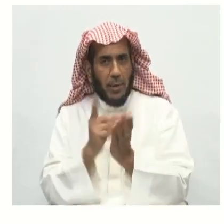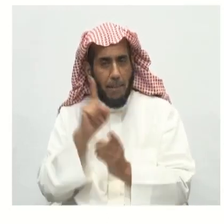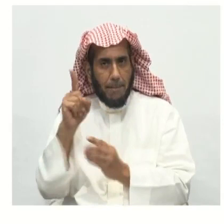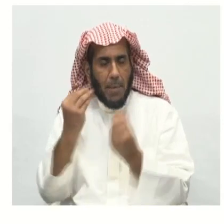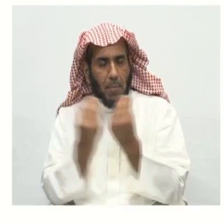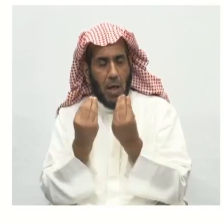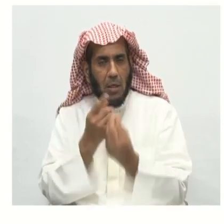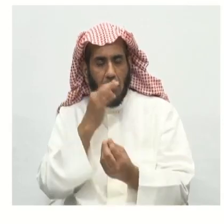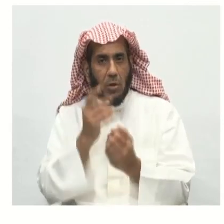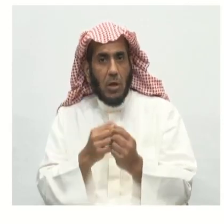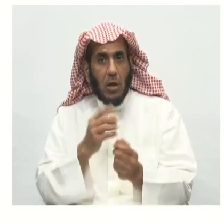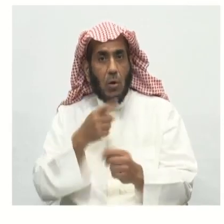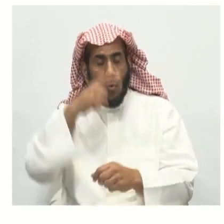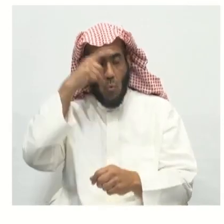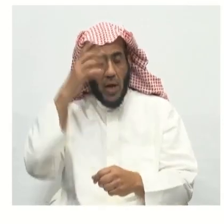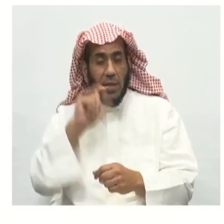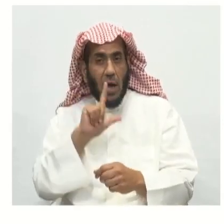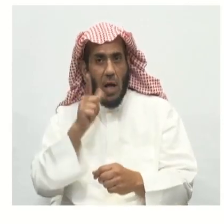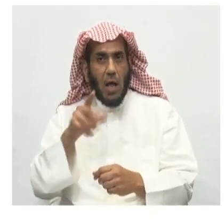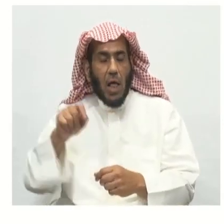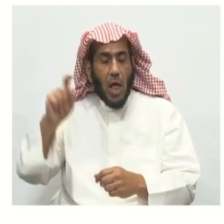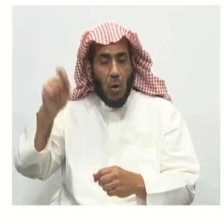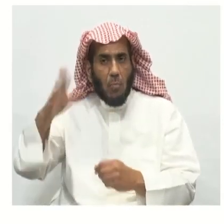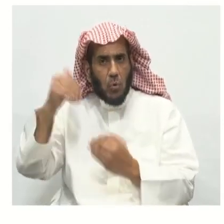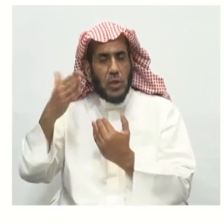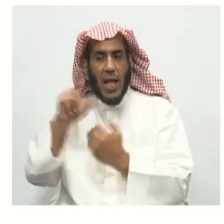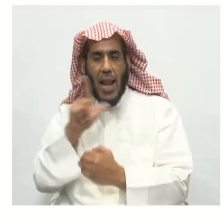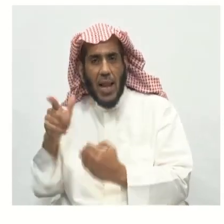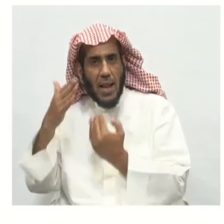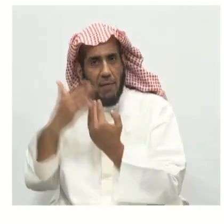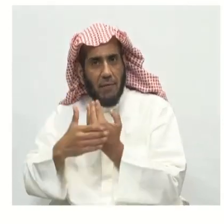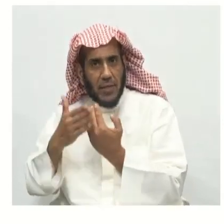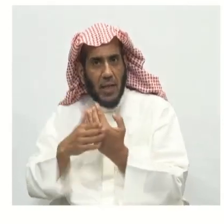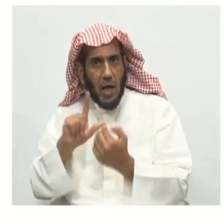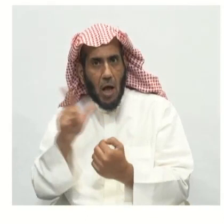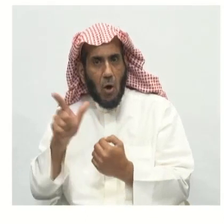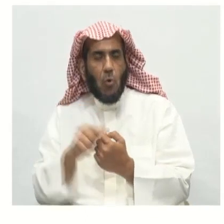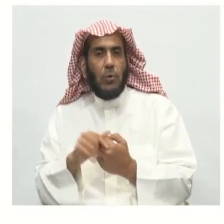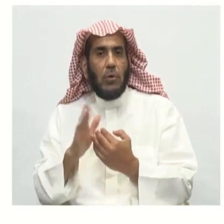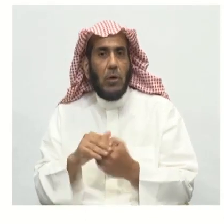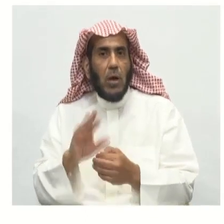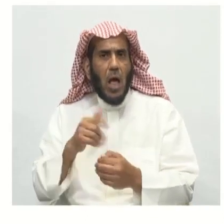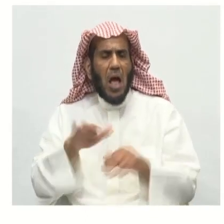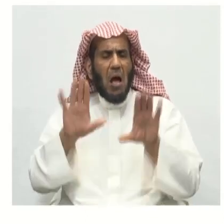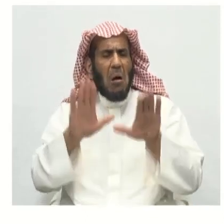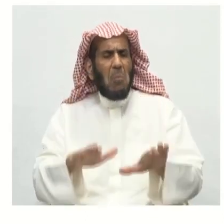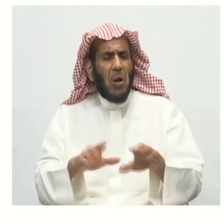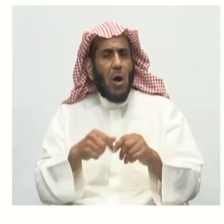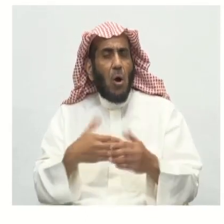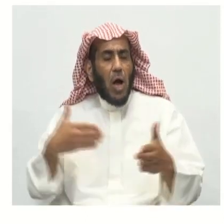تعالى واذ قال موسى لفتاه لا ابرح